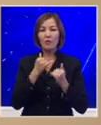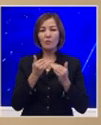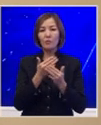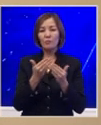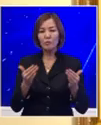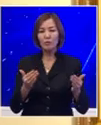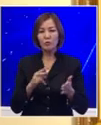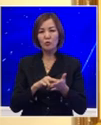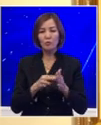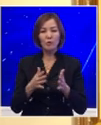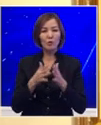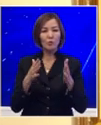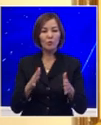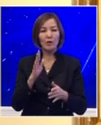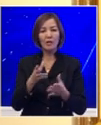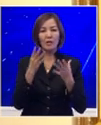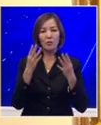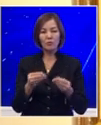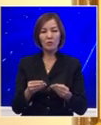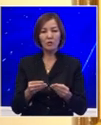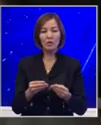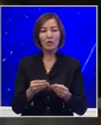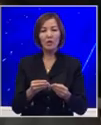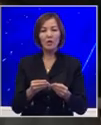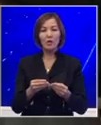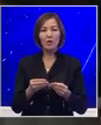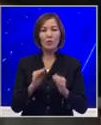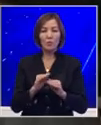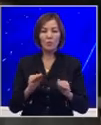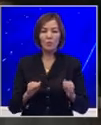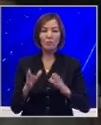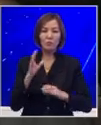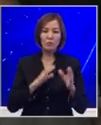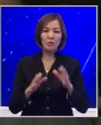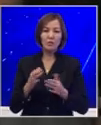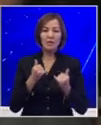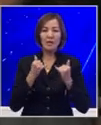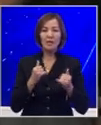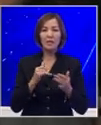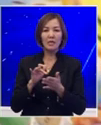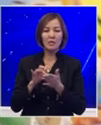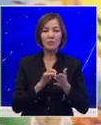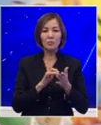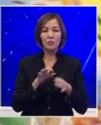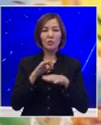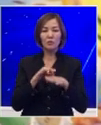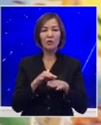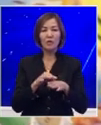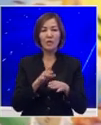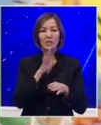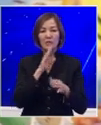биылғы жылға жоспары көп. Алдағы күндері оқушылар мен студенттерге арнайы экскурсия өткізуді бастайды. Соның арқасында қыздар үшін түрлі